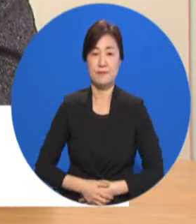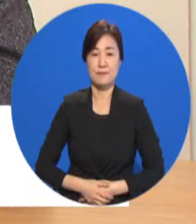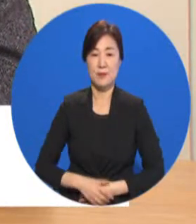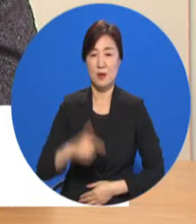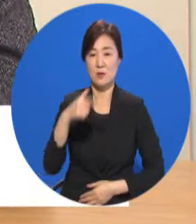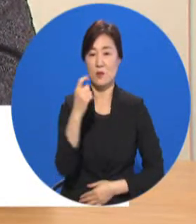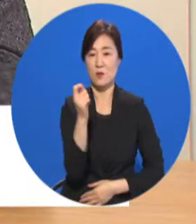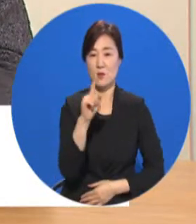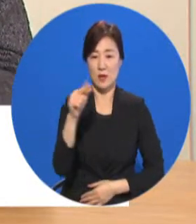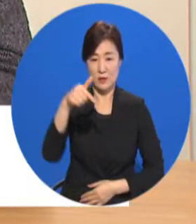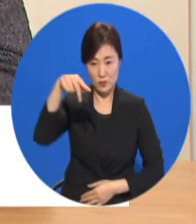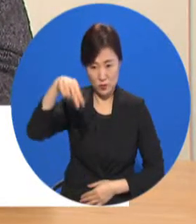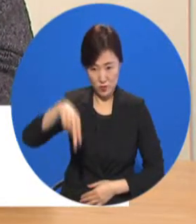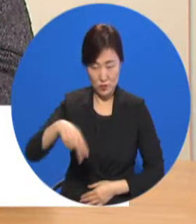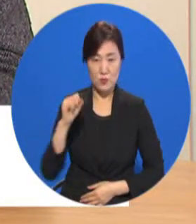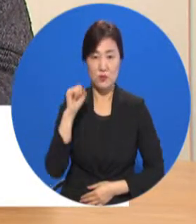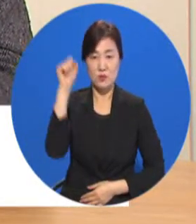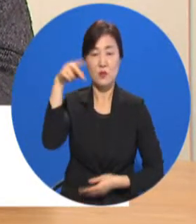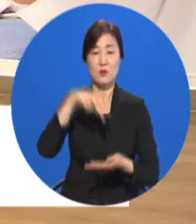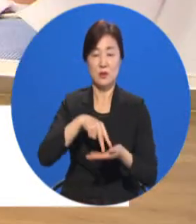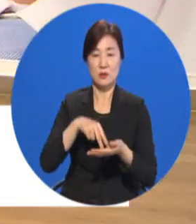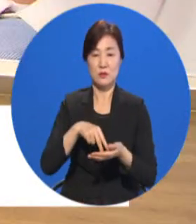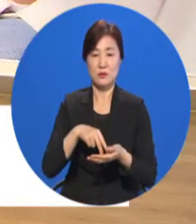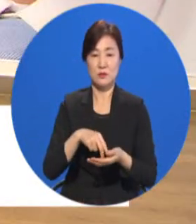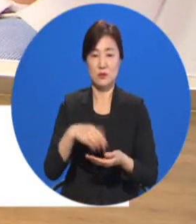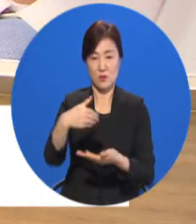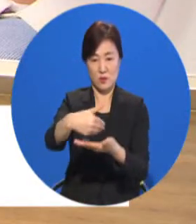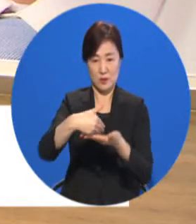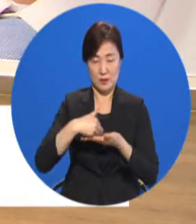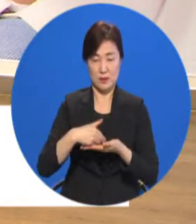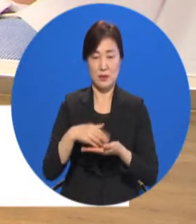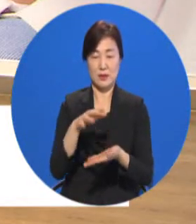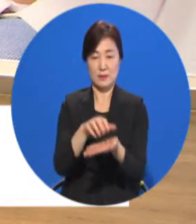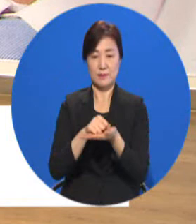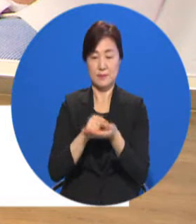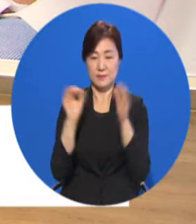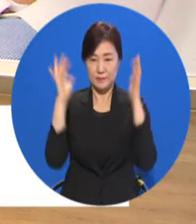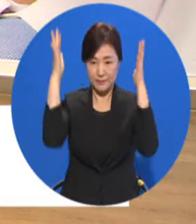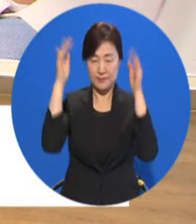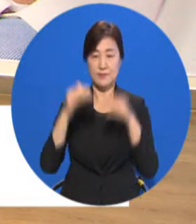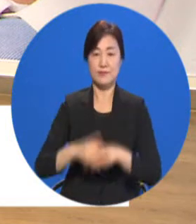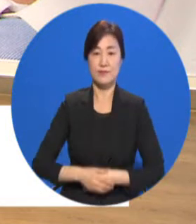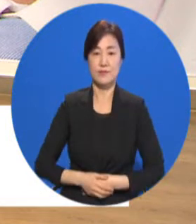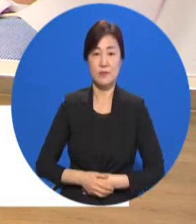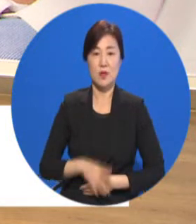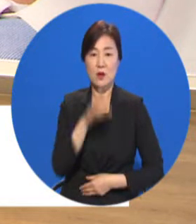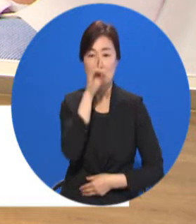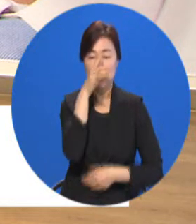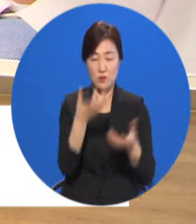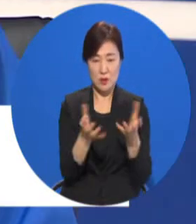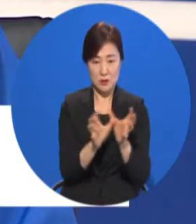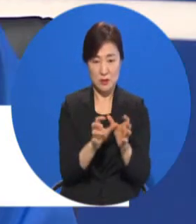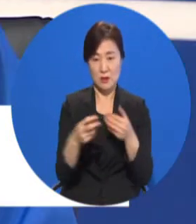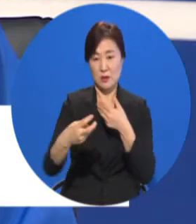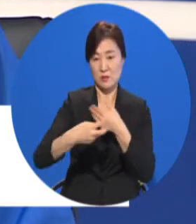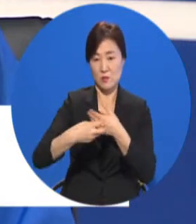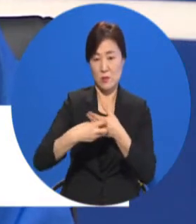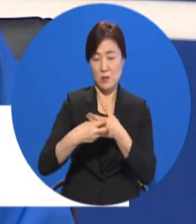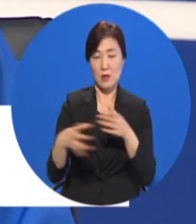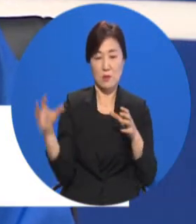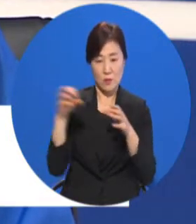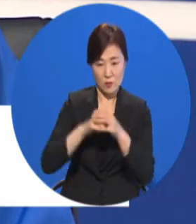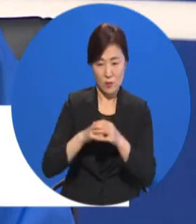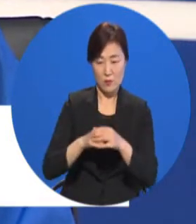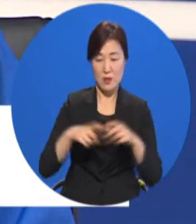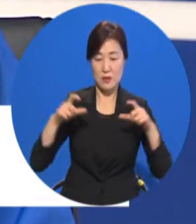노관규 민주당 예비후보도 장 후보의 제안을 환영한다고 논평을 냈으며 중앙당의 보건의료 공약에 지역